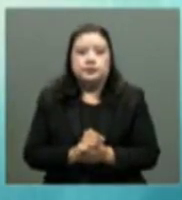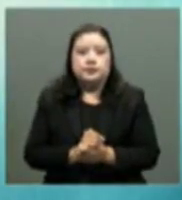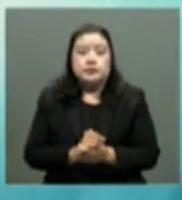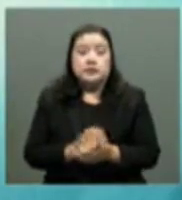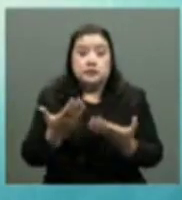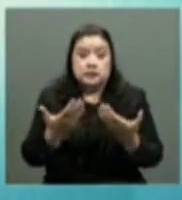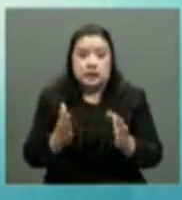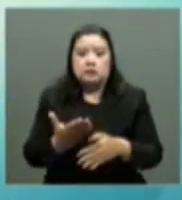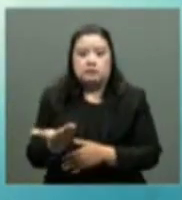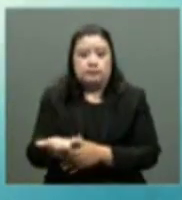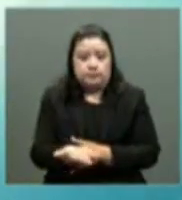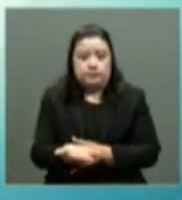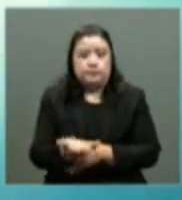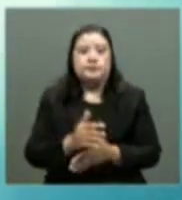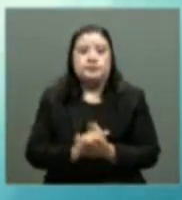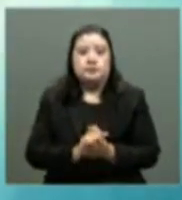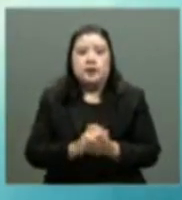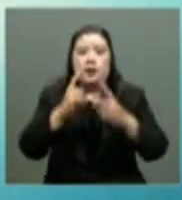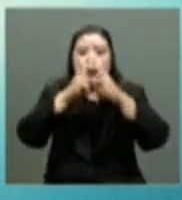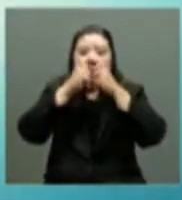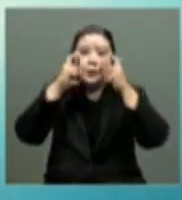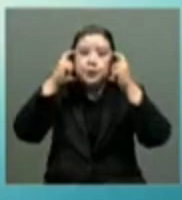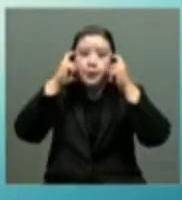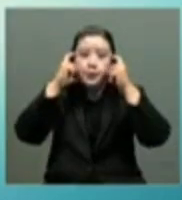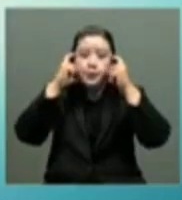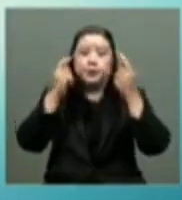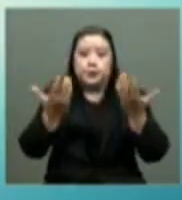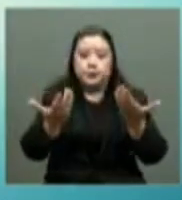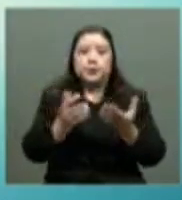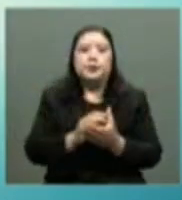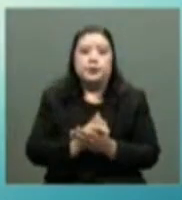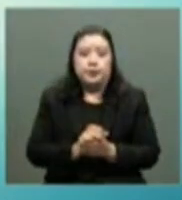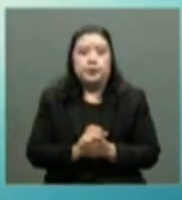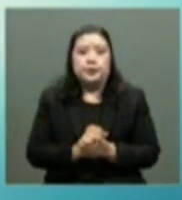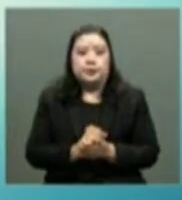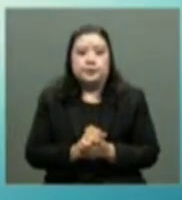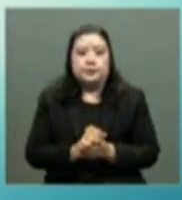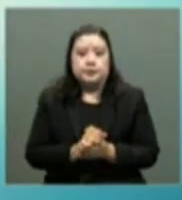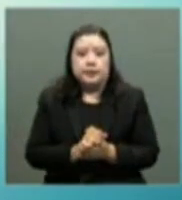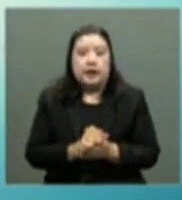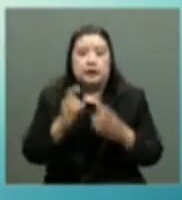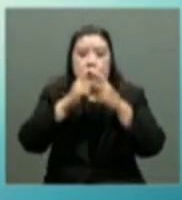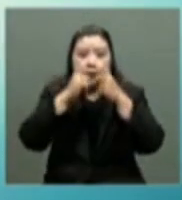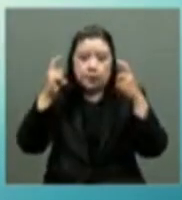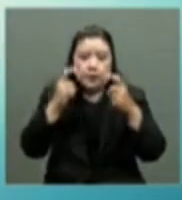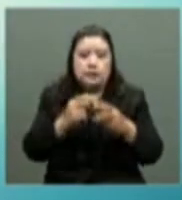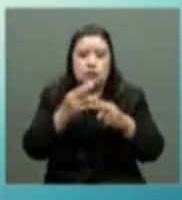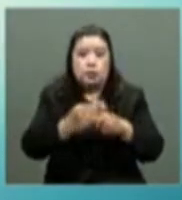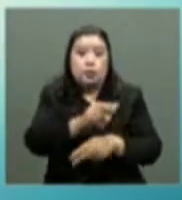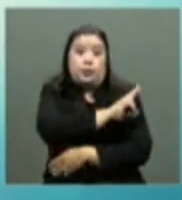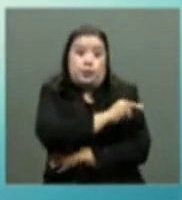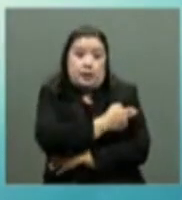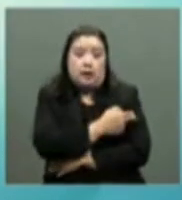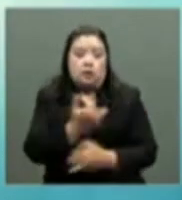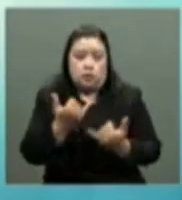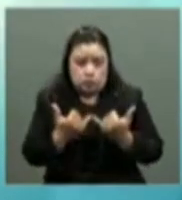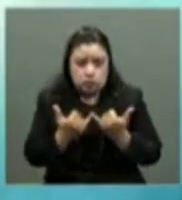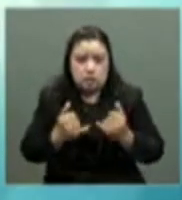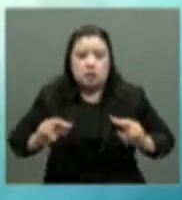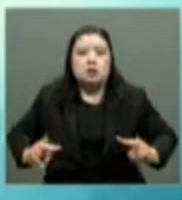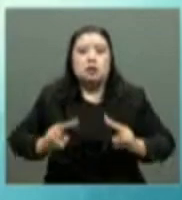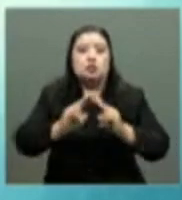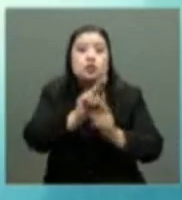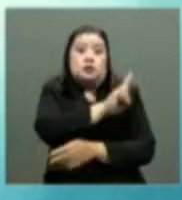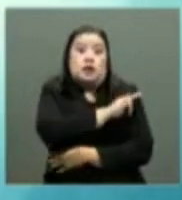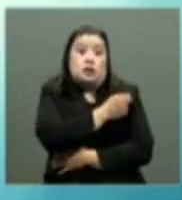ายงานเรื่องของหน้ากากอนามัยในชนิดที่เป็นทางด้านการแพทย์นะครับตอนนี้กระทรวงสาธารณสุขมี